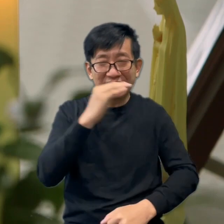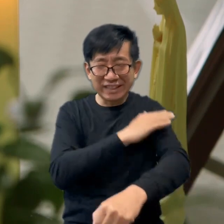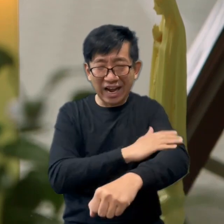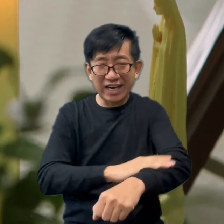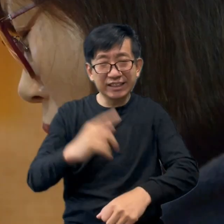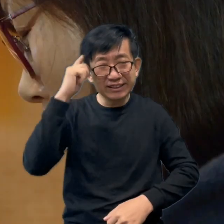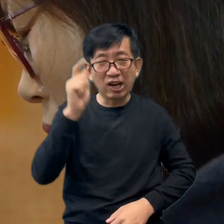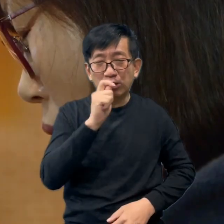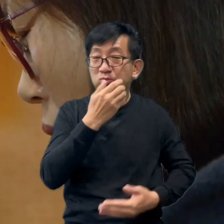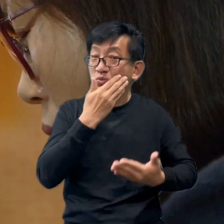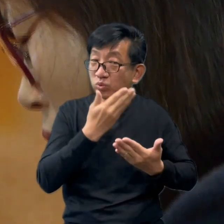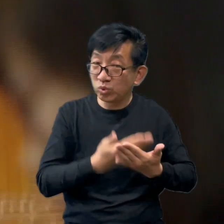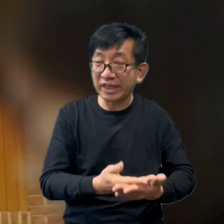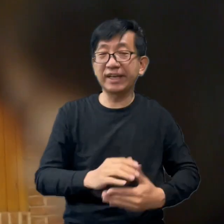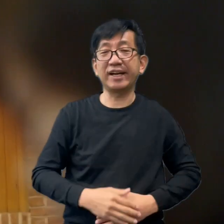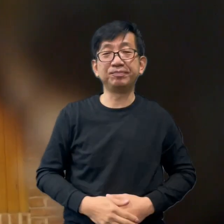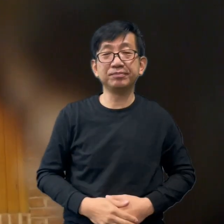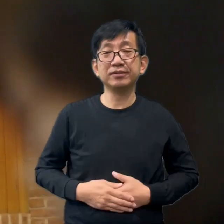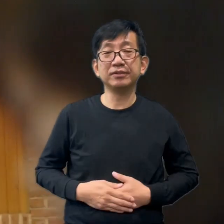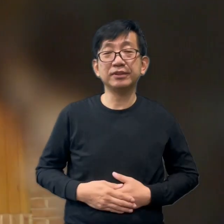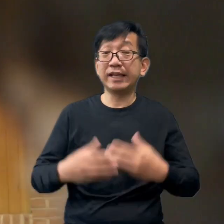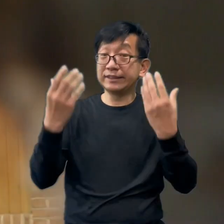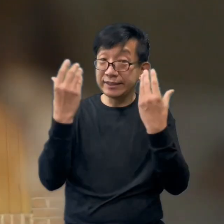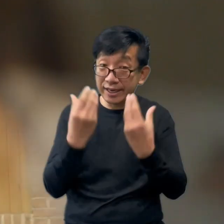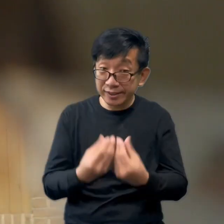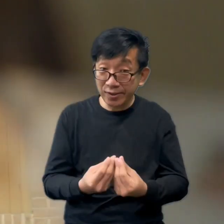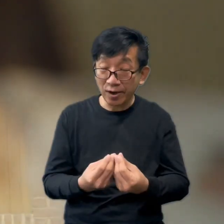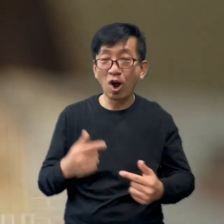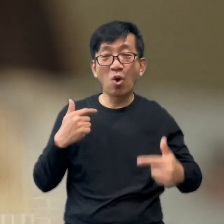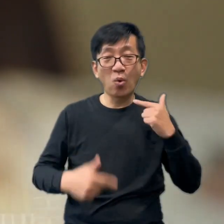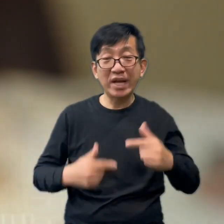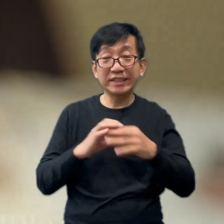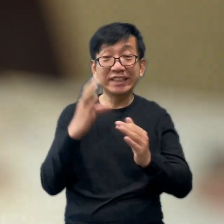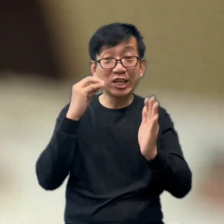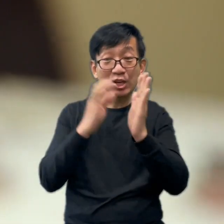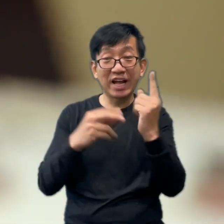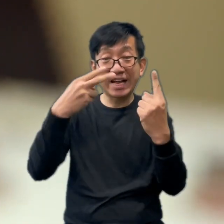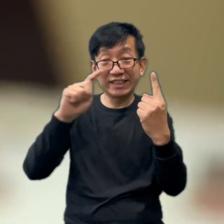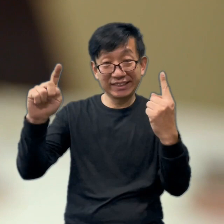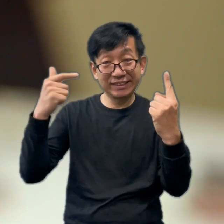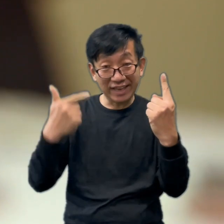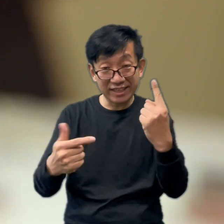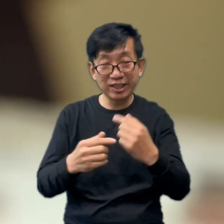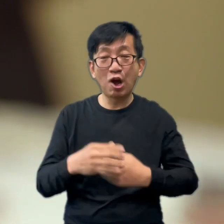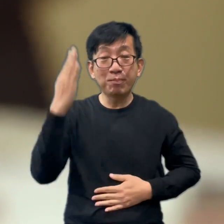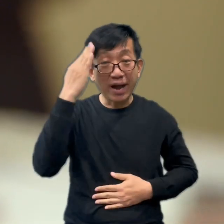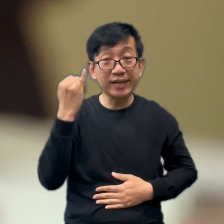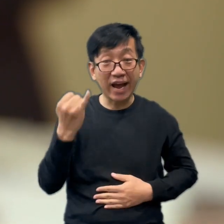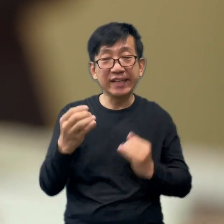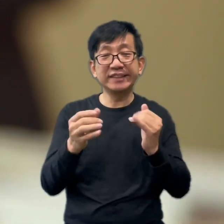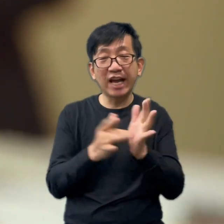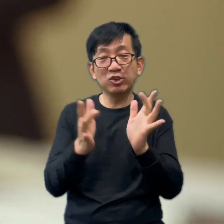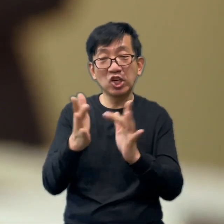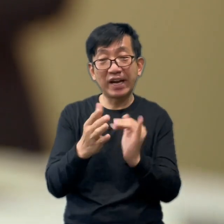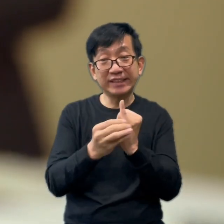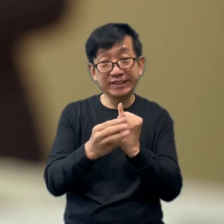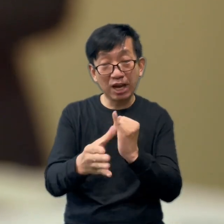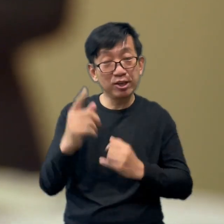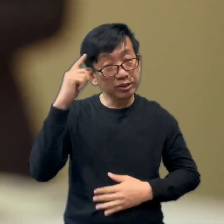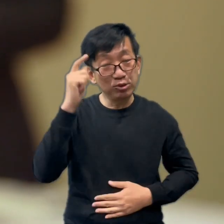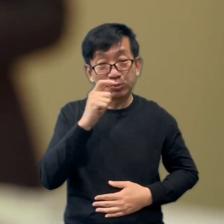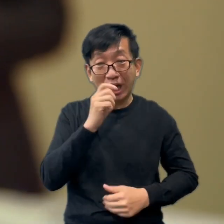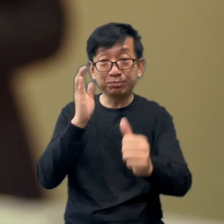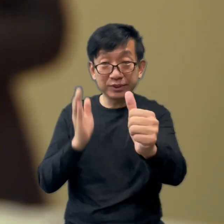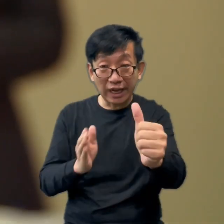제대로 잘 묵상하는 게 중요합니다. 예를 들어 환희의 신비 1단 마리아께서 예수님을